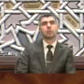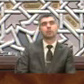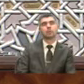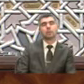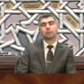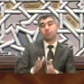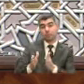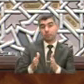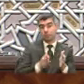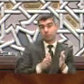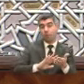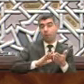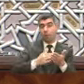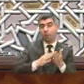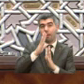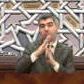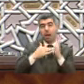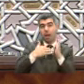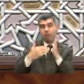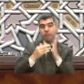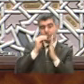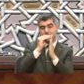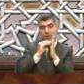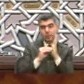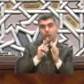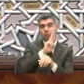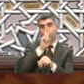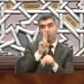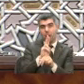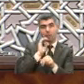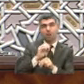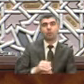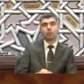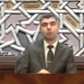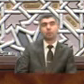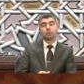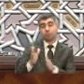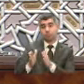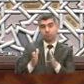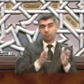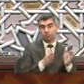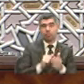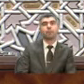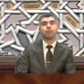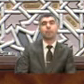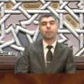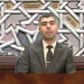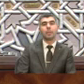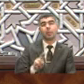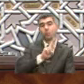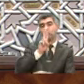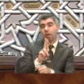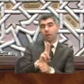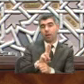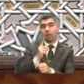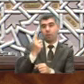مساهمتكم، وبهذا نكون قد استوفينا طرح جميع الأسئلة المدرجة بجدول أعمالنا، ونمر الآن لتناول الكلام وفق